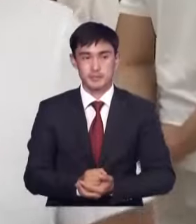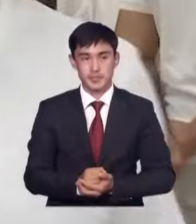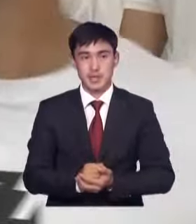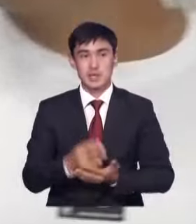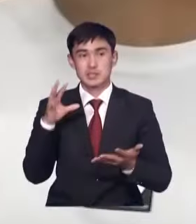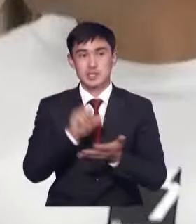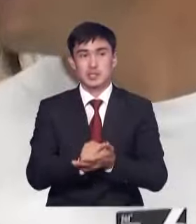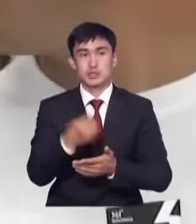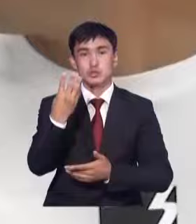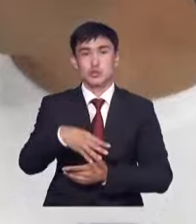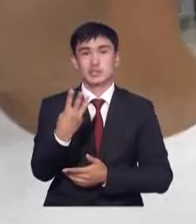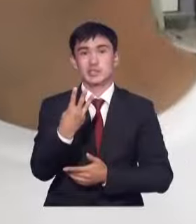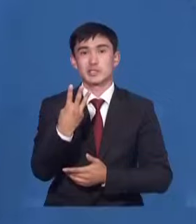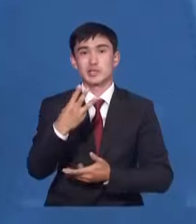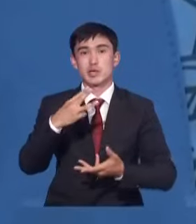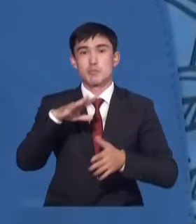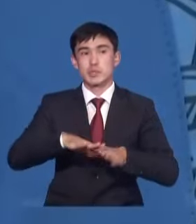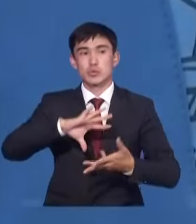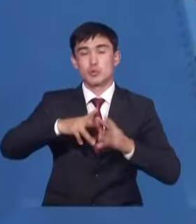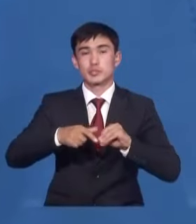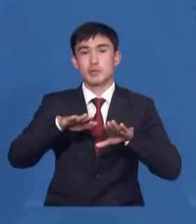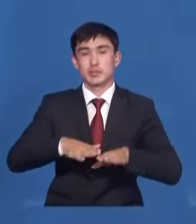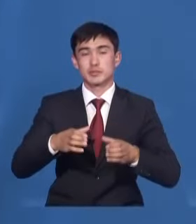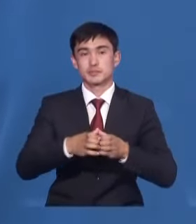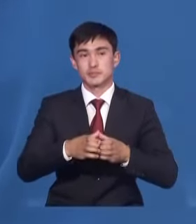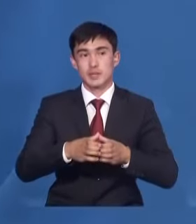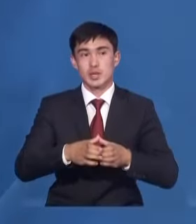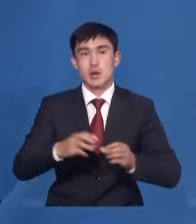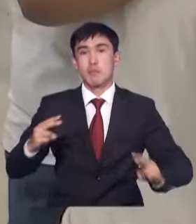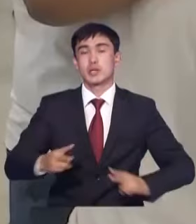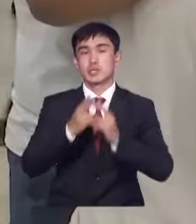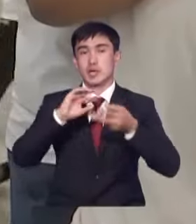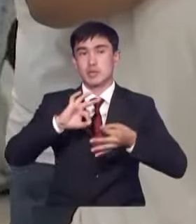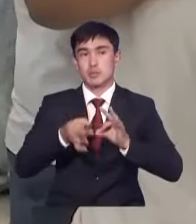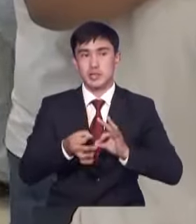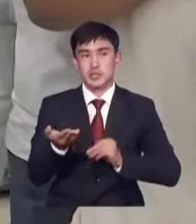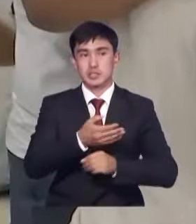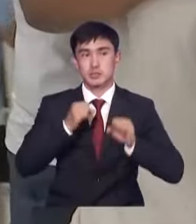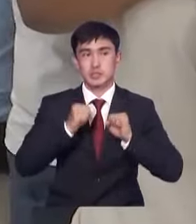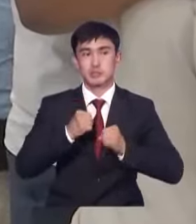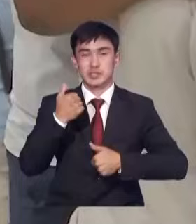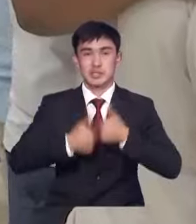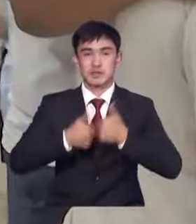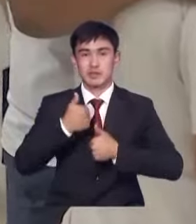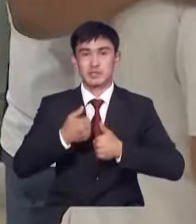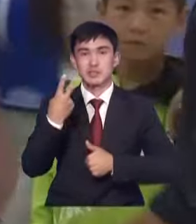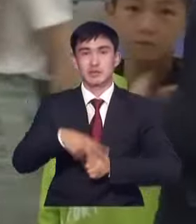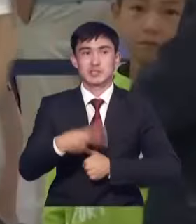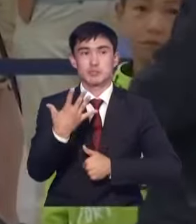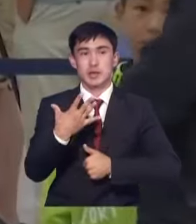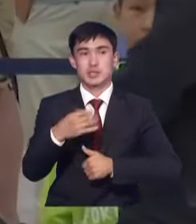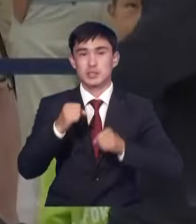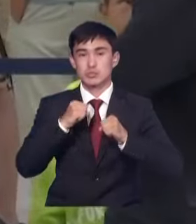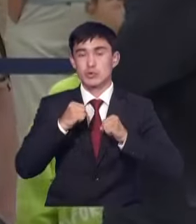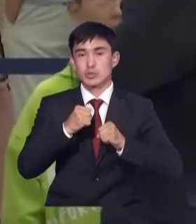и заняла 43-е место в общекомандном зачете. Напомним, на Парижской Олимпиаде наши спортсмены соревновались в 25